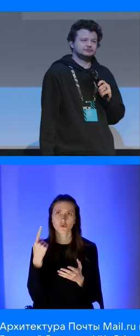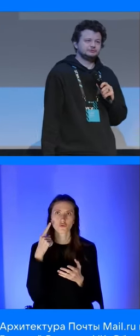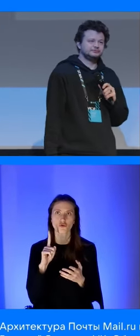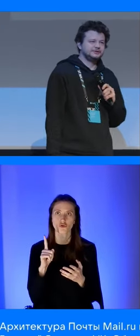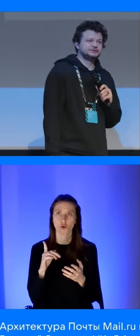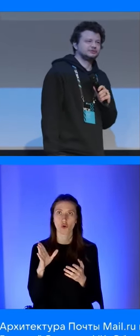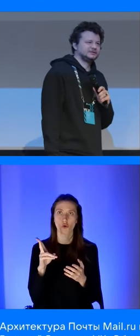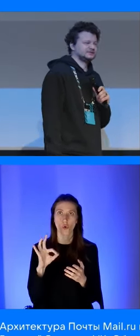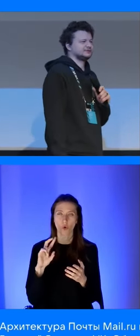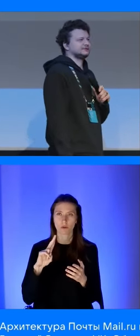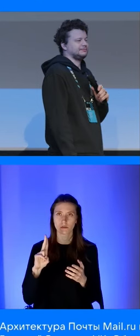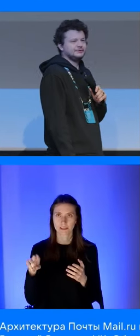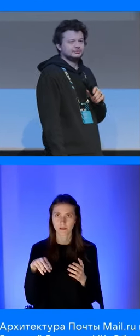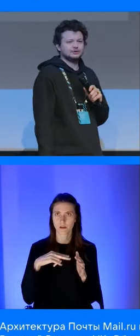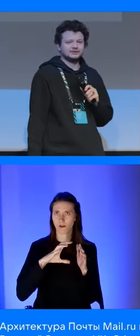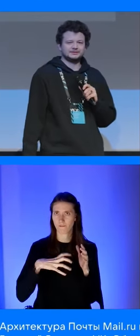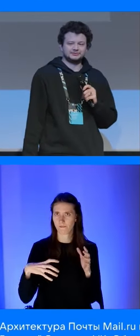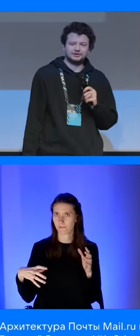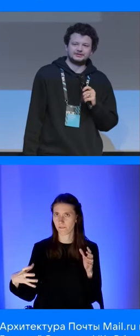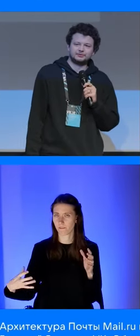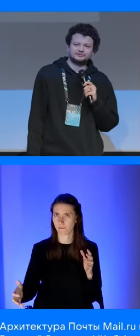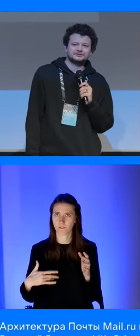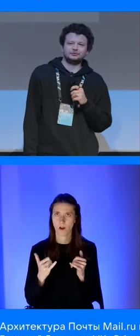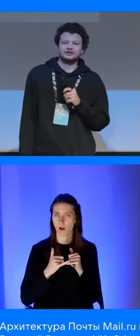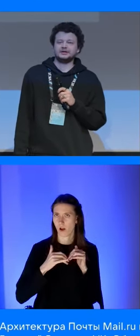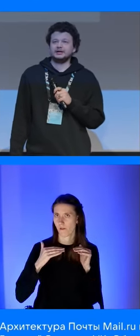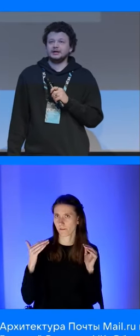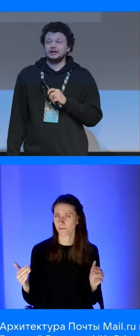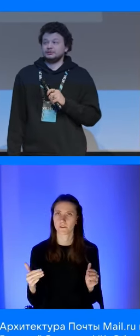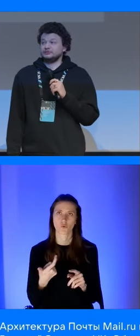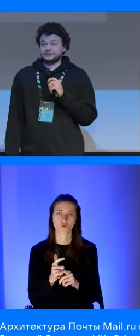вы убедитесь, что у вас там нету каких-то там SQL-запросов бизнес-логики? Ну, вообще